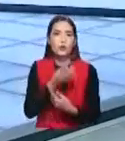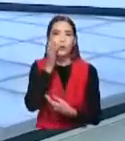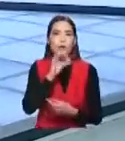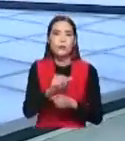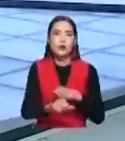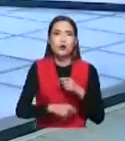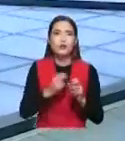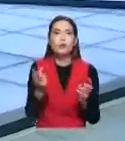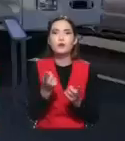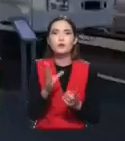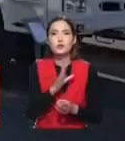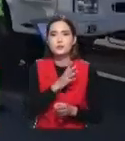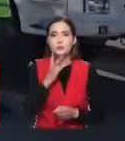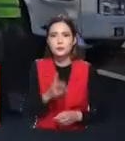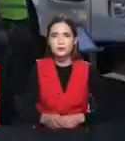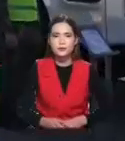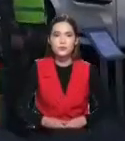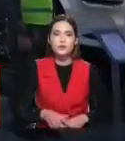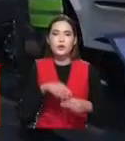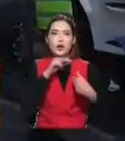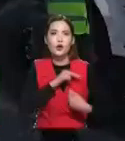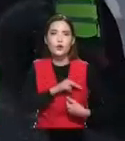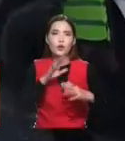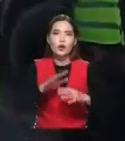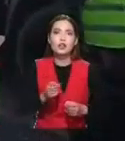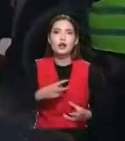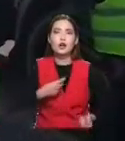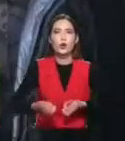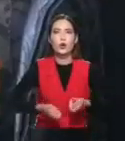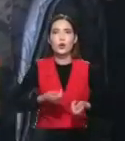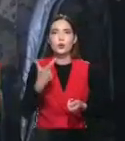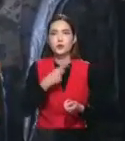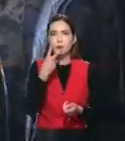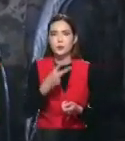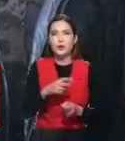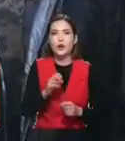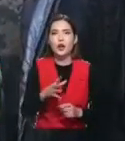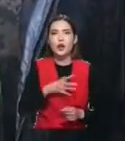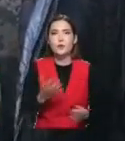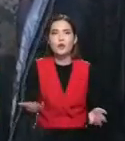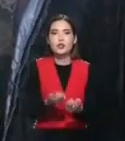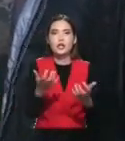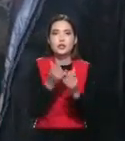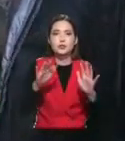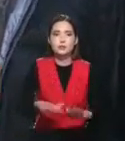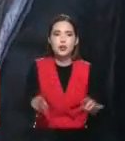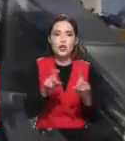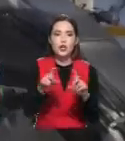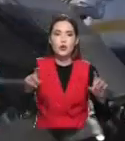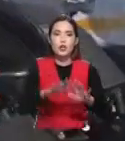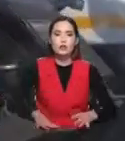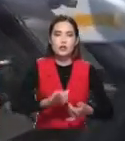материале моих коллег. Попробовать себя в роли спасателей. Такую необычную акцию для школьников